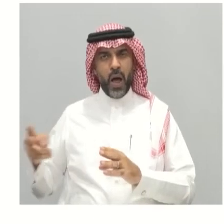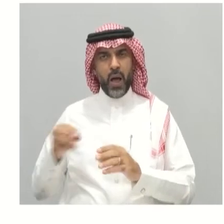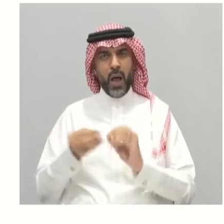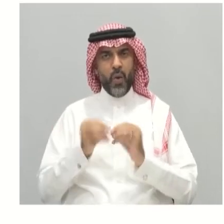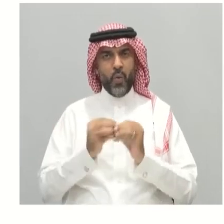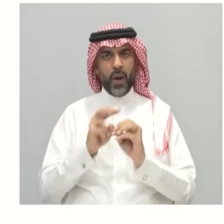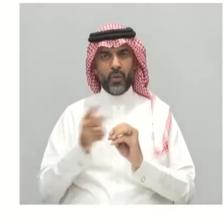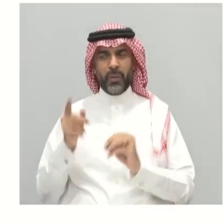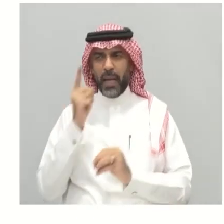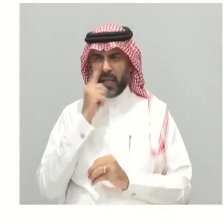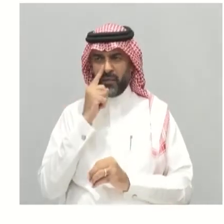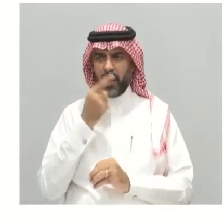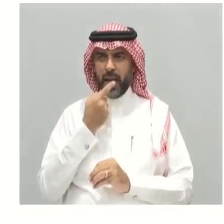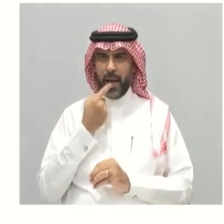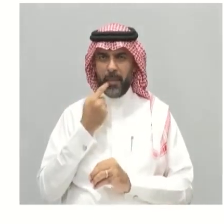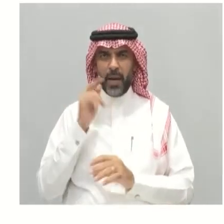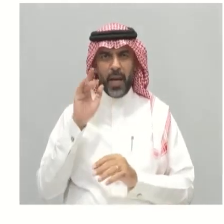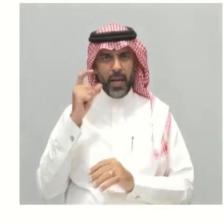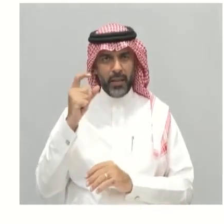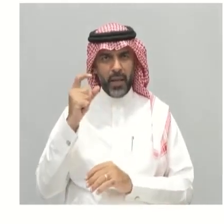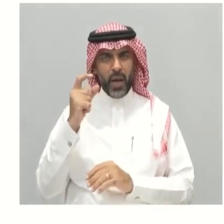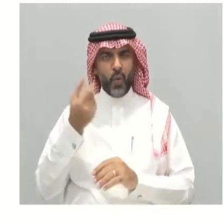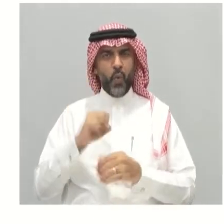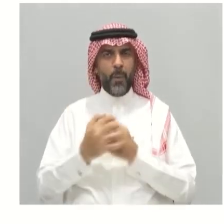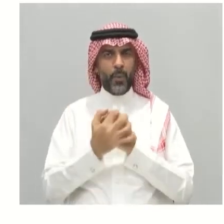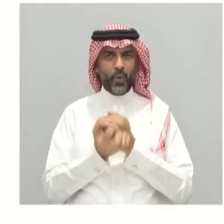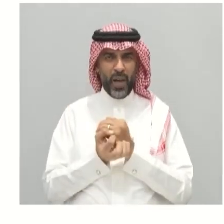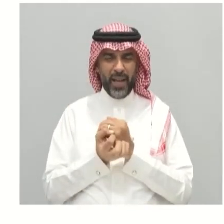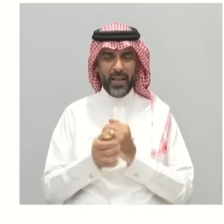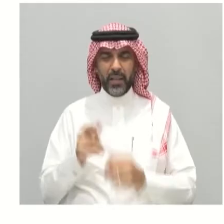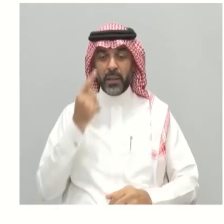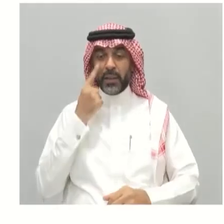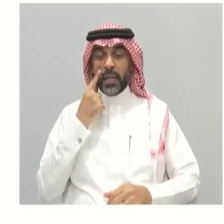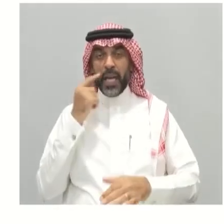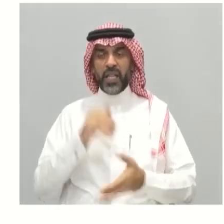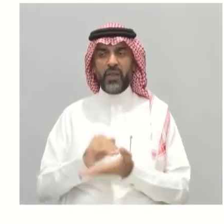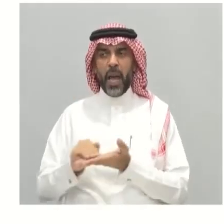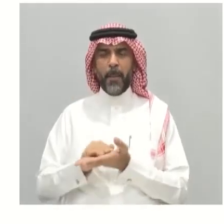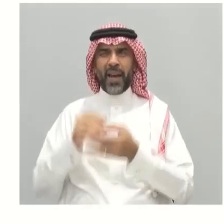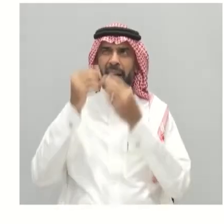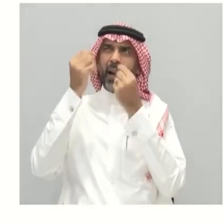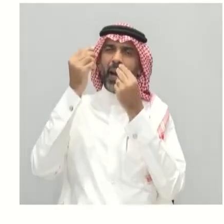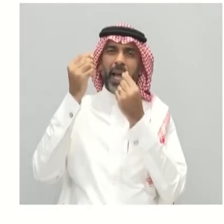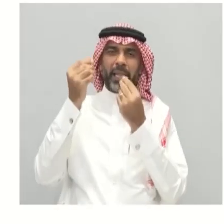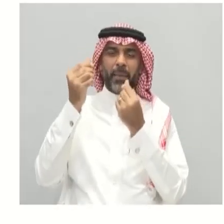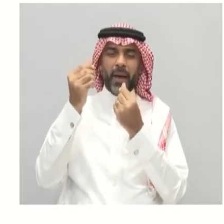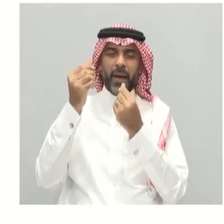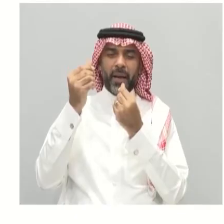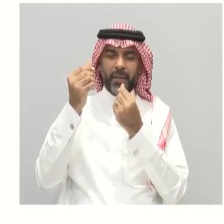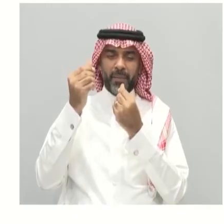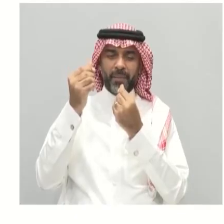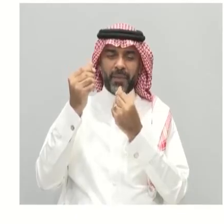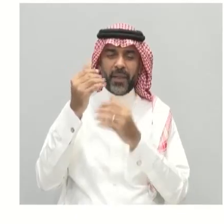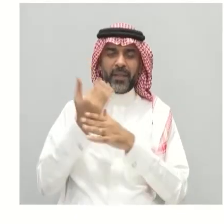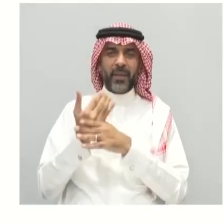الاصفر الاحمر والازرق والبرتقالي تعيش في الاماكن الرطبه المضلله لوفره